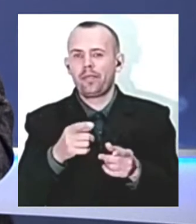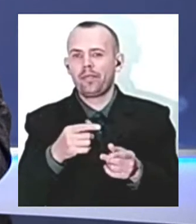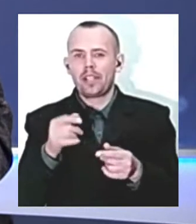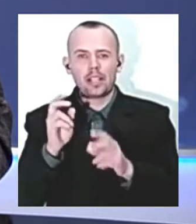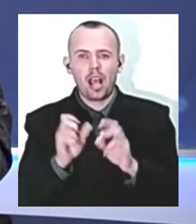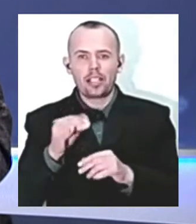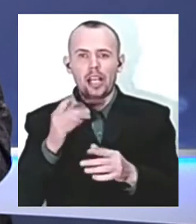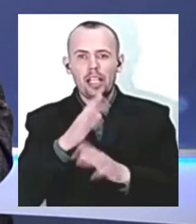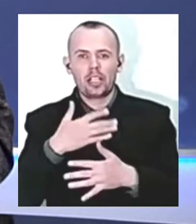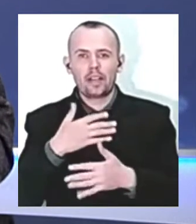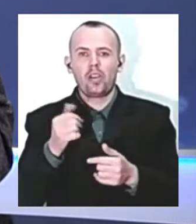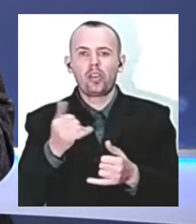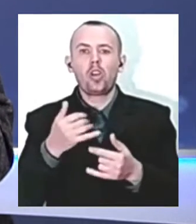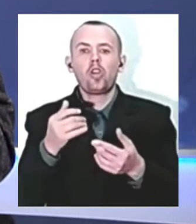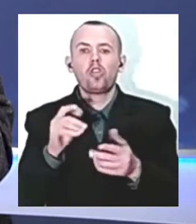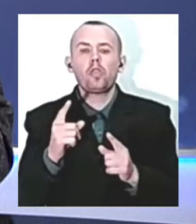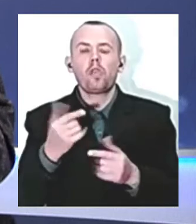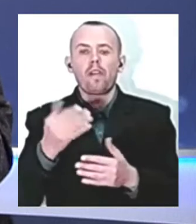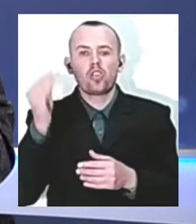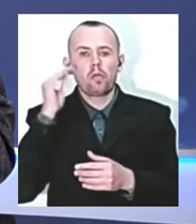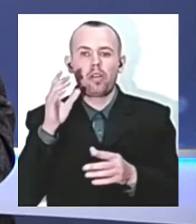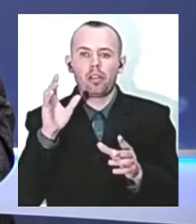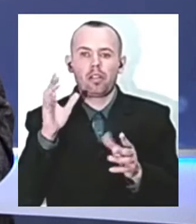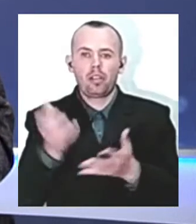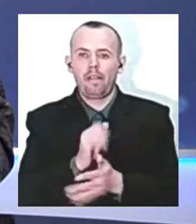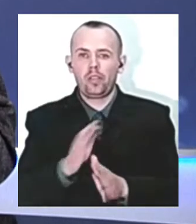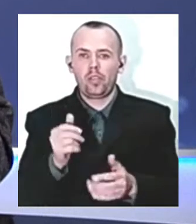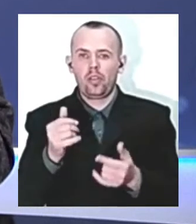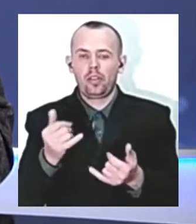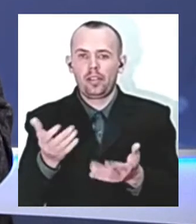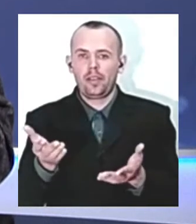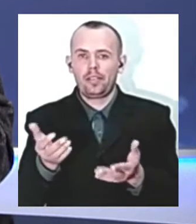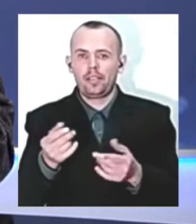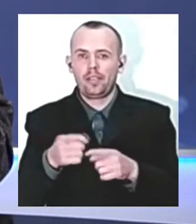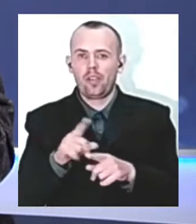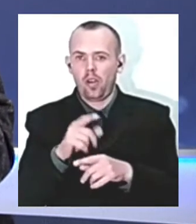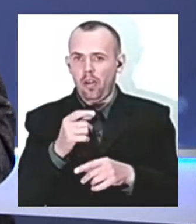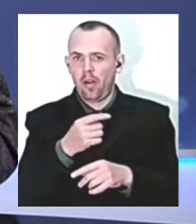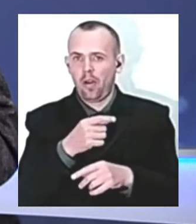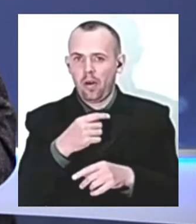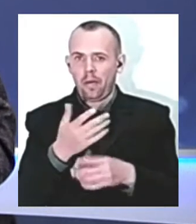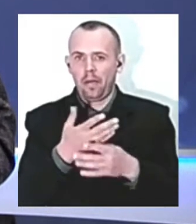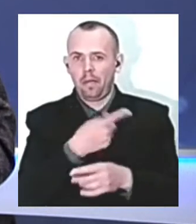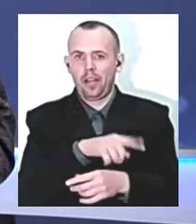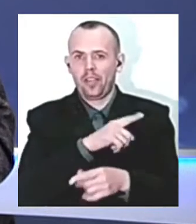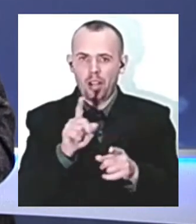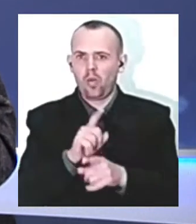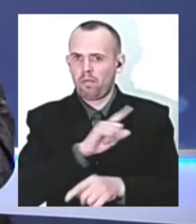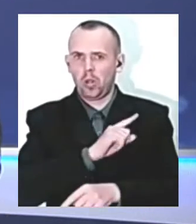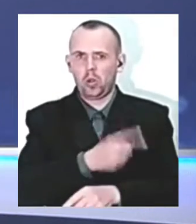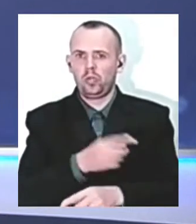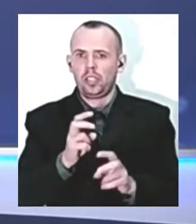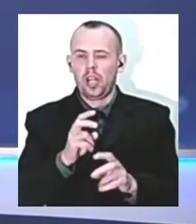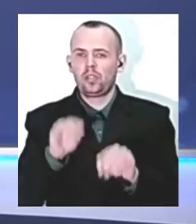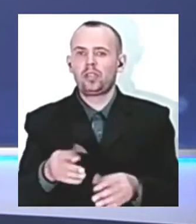І чому, от, на вашу думку, не вдалося наразі кожну опорну лікарню в Одеській області обладнати от такою саме потужною кисневою станцією? Ну,